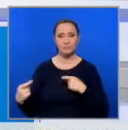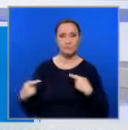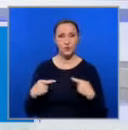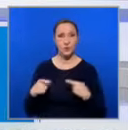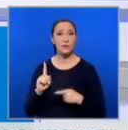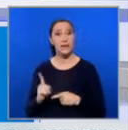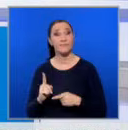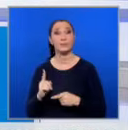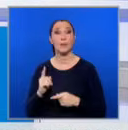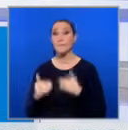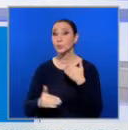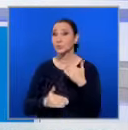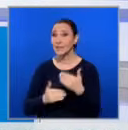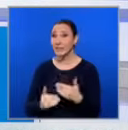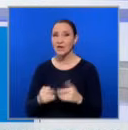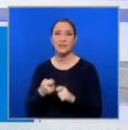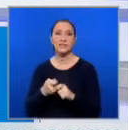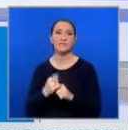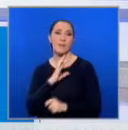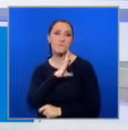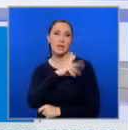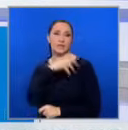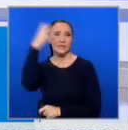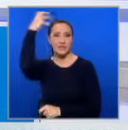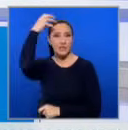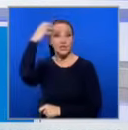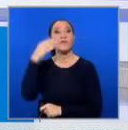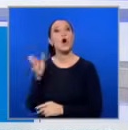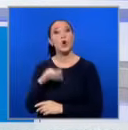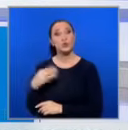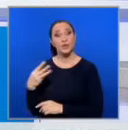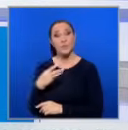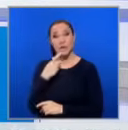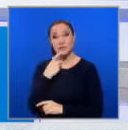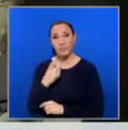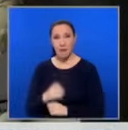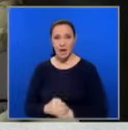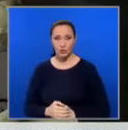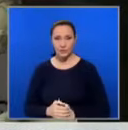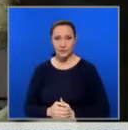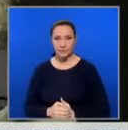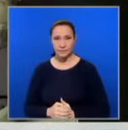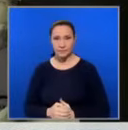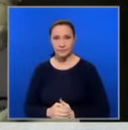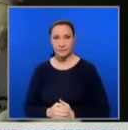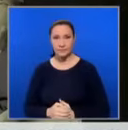да бъдат последвани от създаване на палестинска държава. Още от Емилия Запартова.